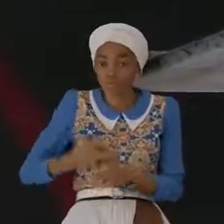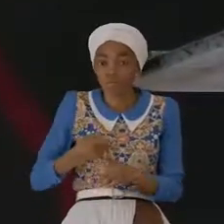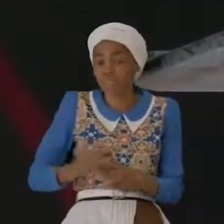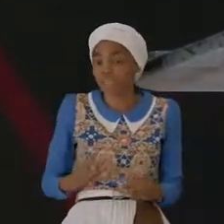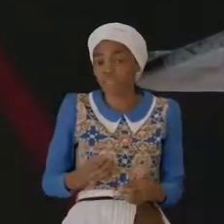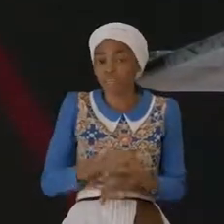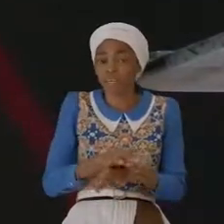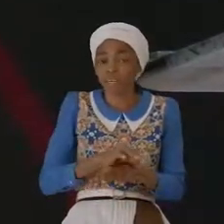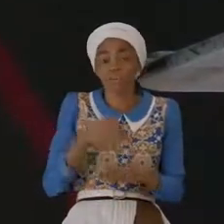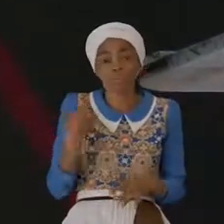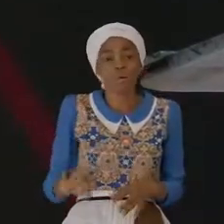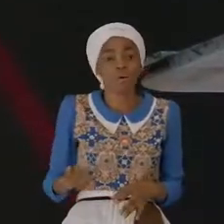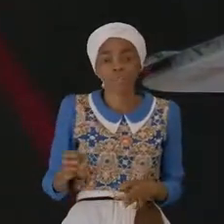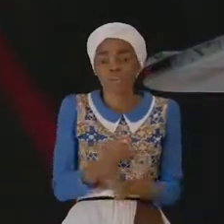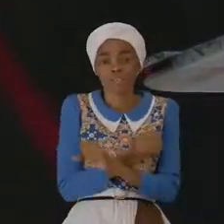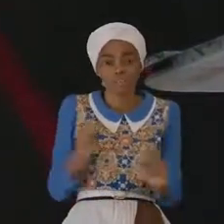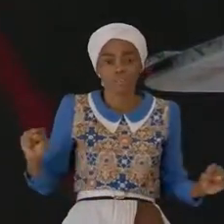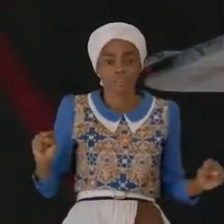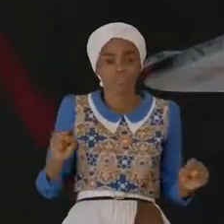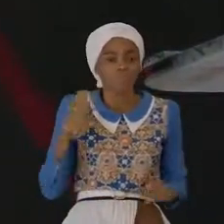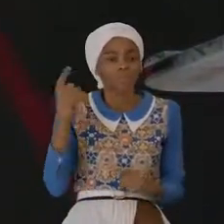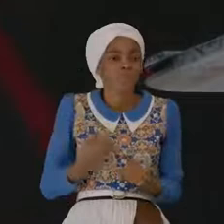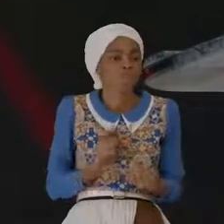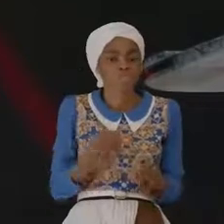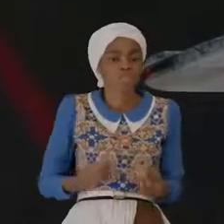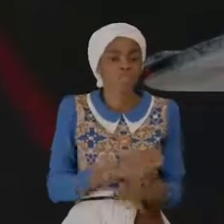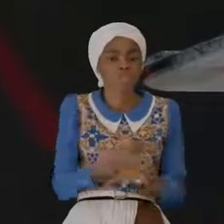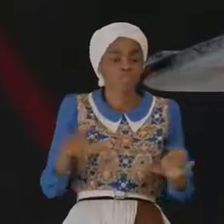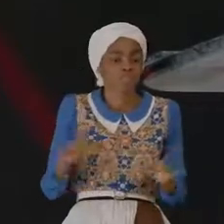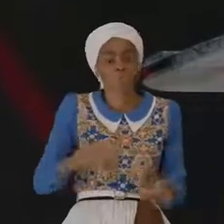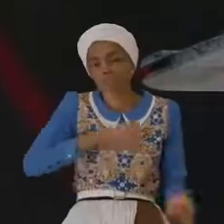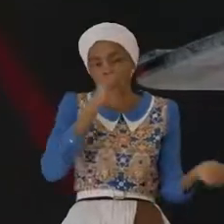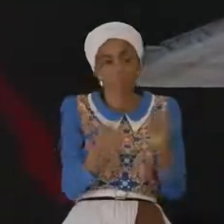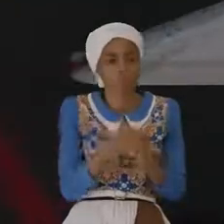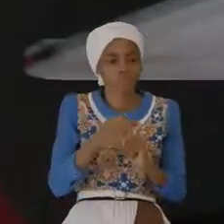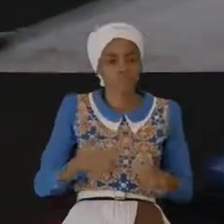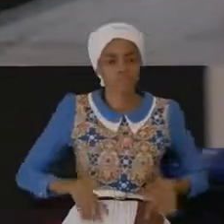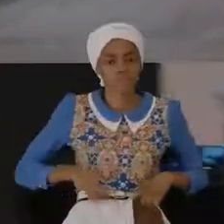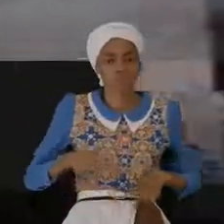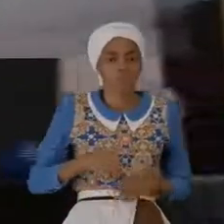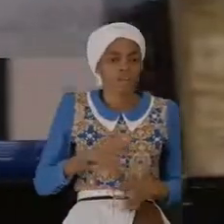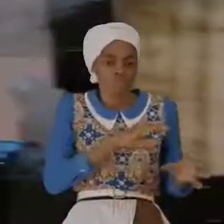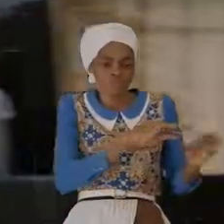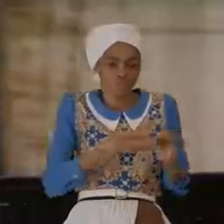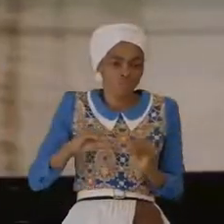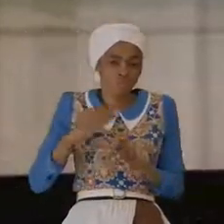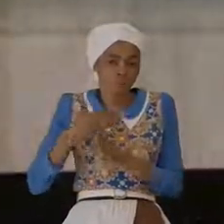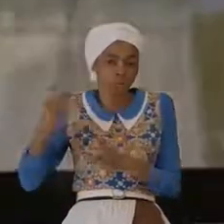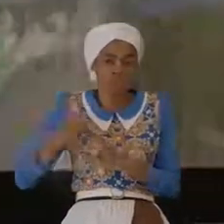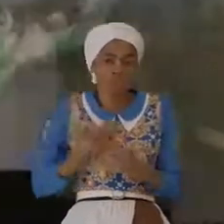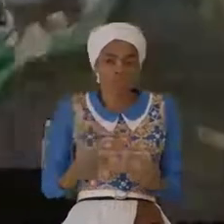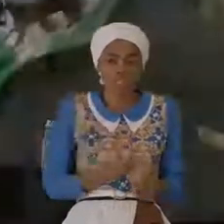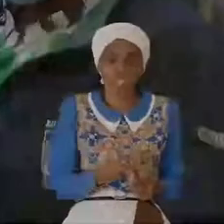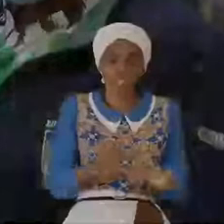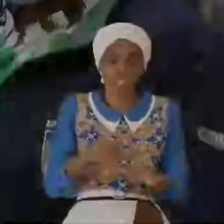du salut, ils te renversent et t'égarent de la transformation de vie, il t'extirpe